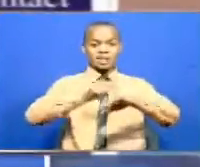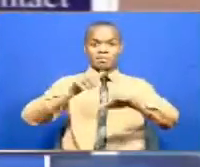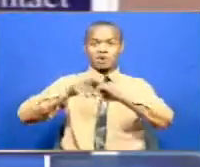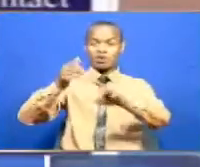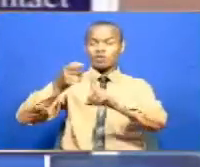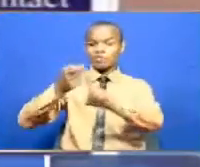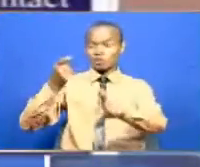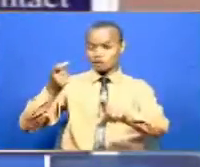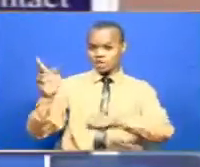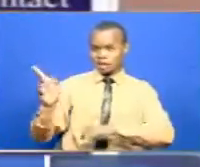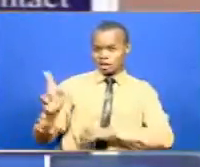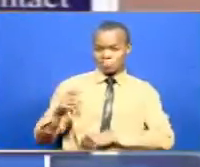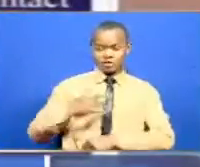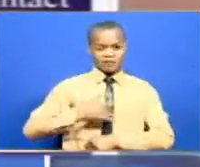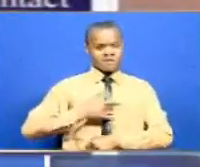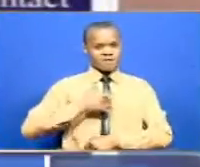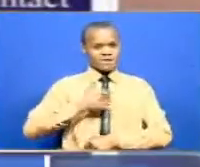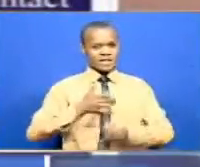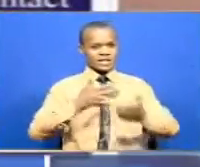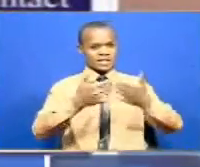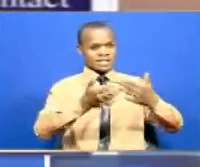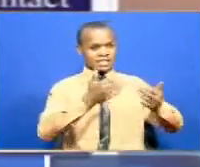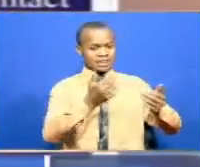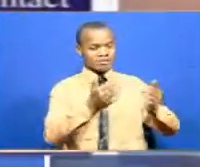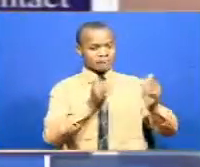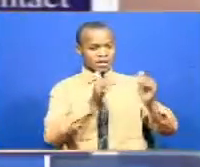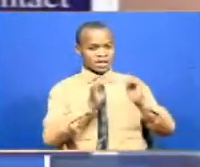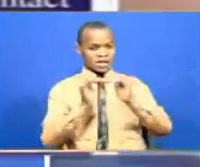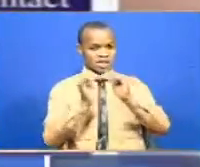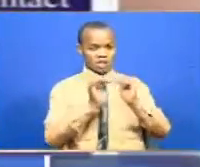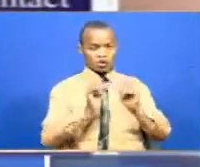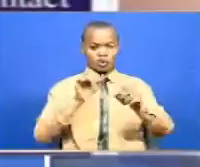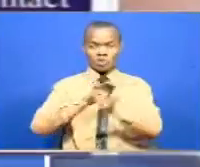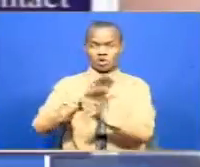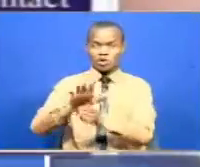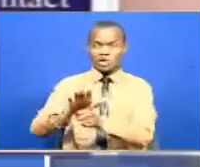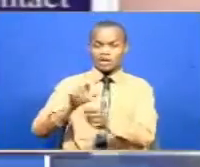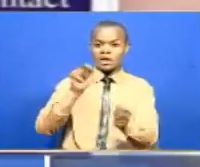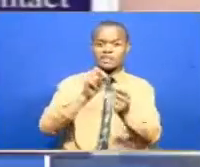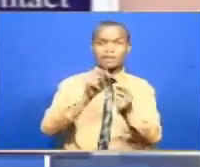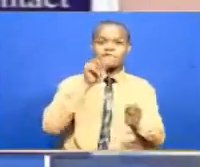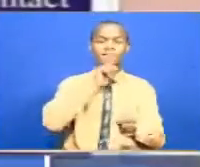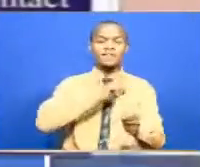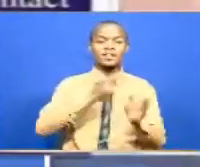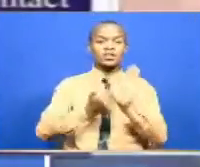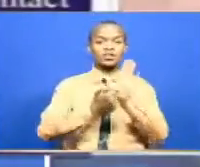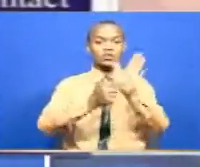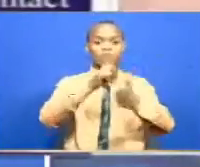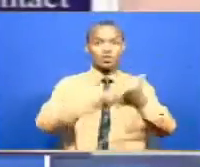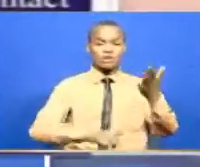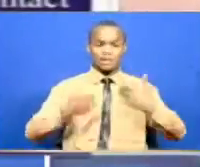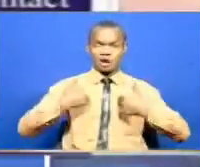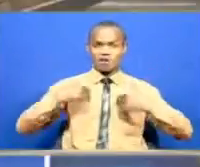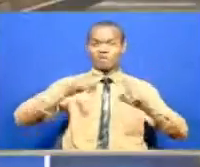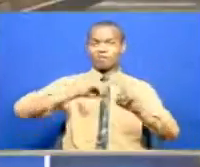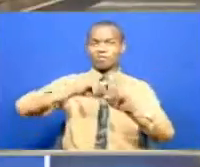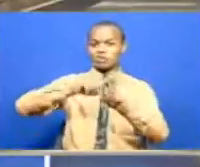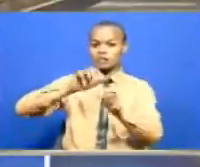alihisi dalili kidogo zilizofanana na virusi vya corona na akapimwa, matokeo yakaonyesha alikuwa na virusi